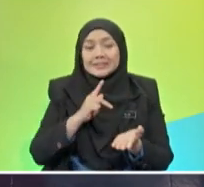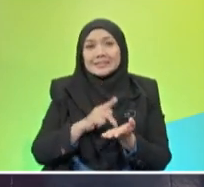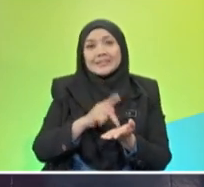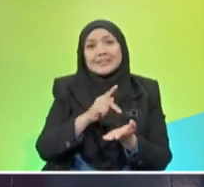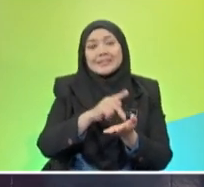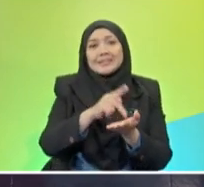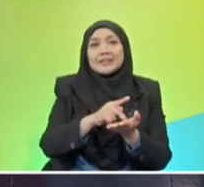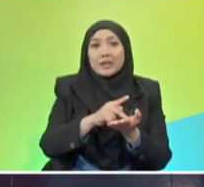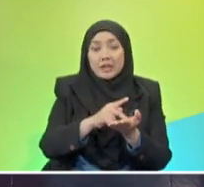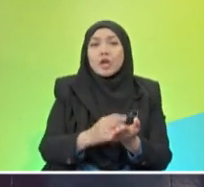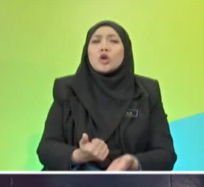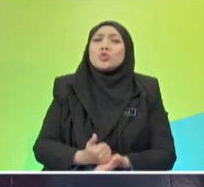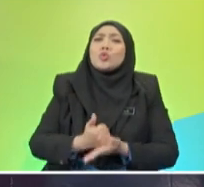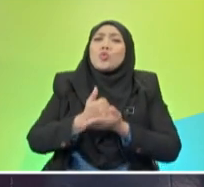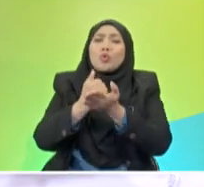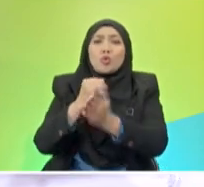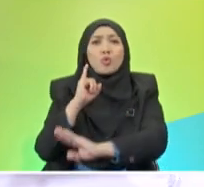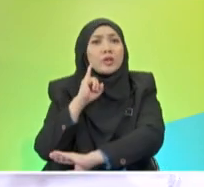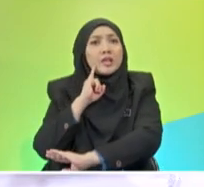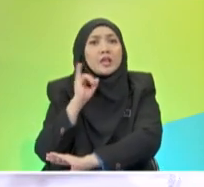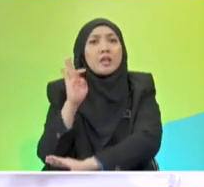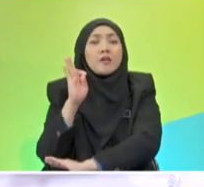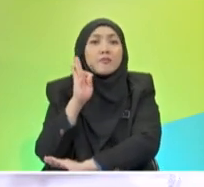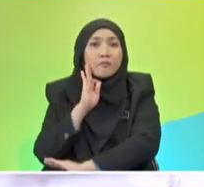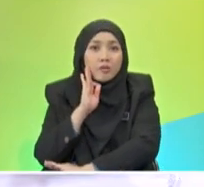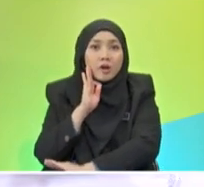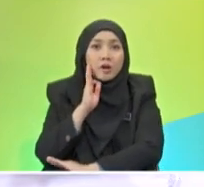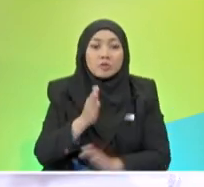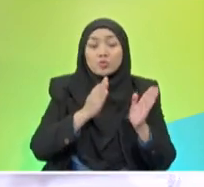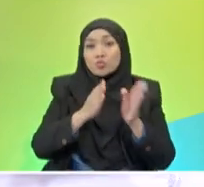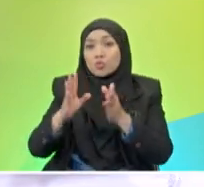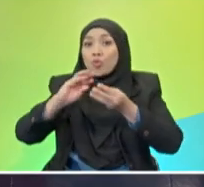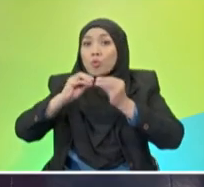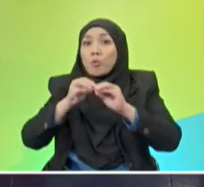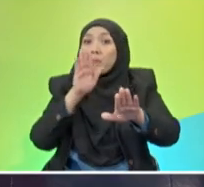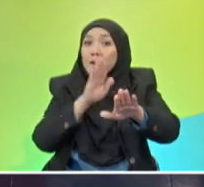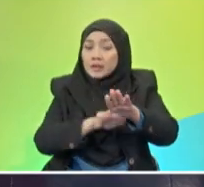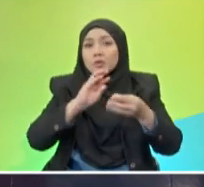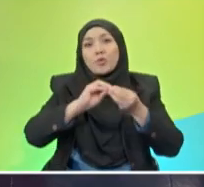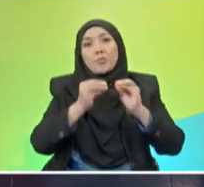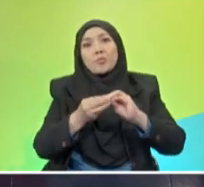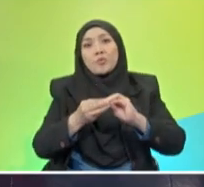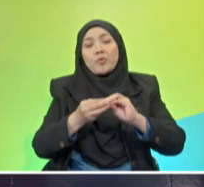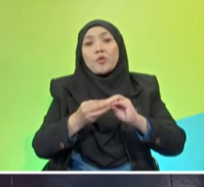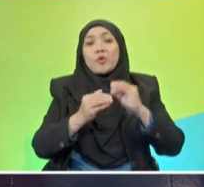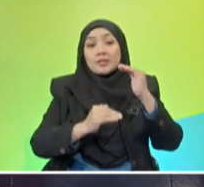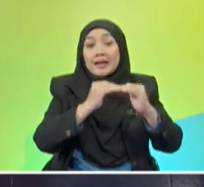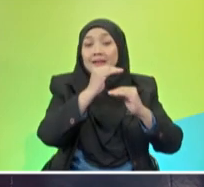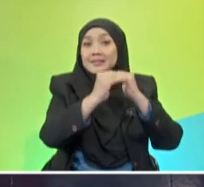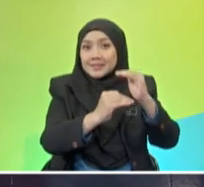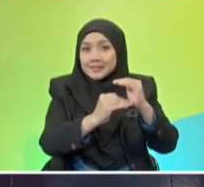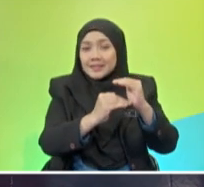Chris tolong Ifah susun nombor pada tangga tersebut? Okey. Jom kita